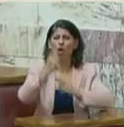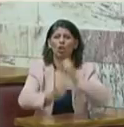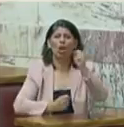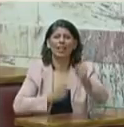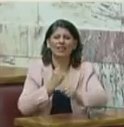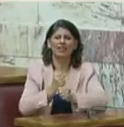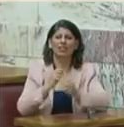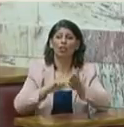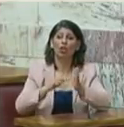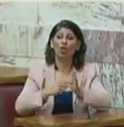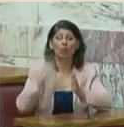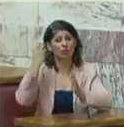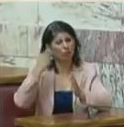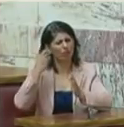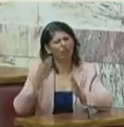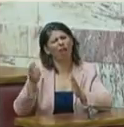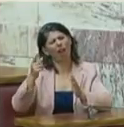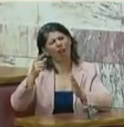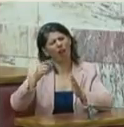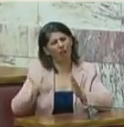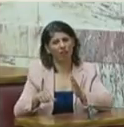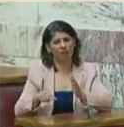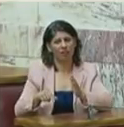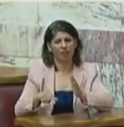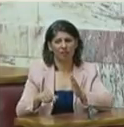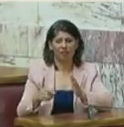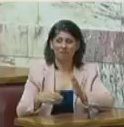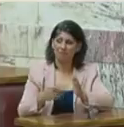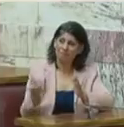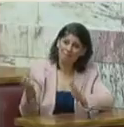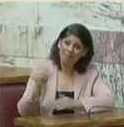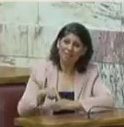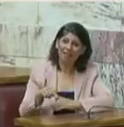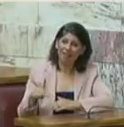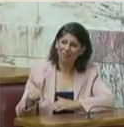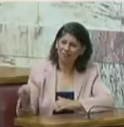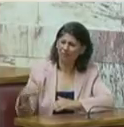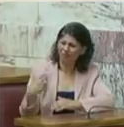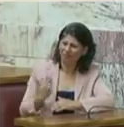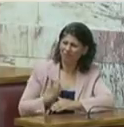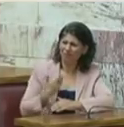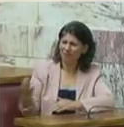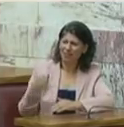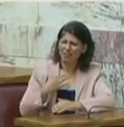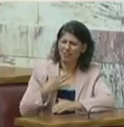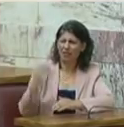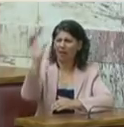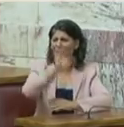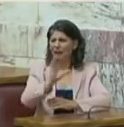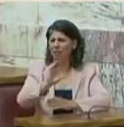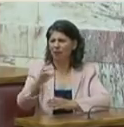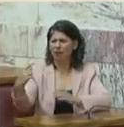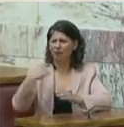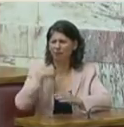των οικονομικών σπουδών και άλλα τέτοια, μετά σπεύσατε χερέκακα να μας πείτε ότι ήδη το έχουν απορρίψει οι Ευρωπαίοι. Δεν υπάρχει, δεν